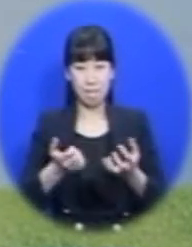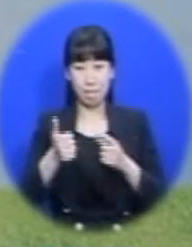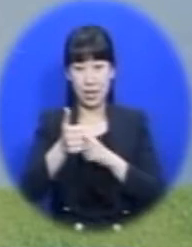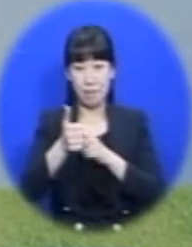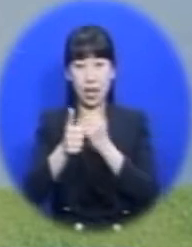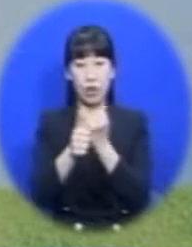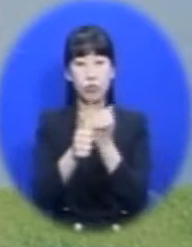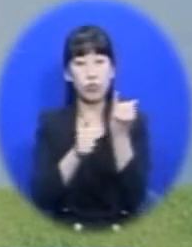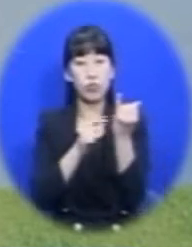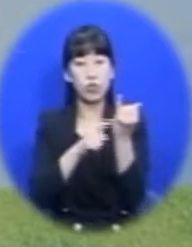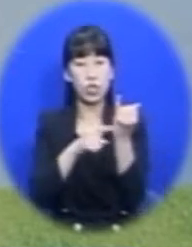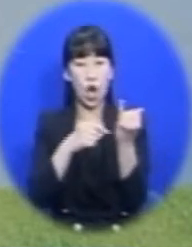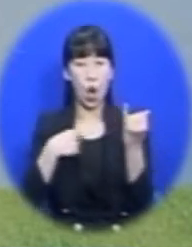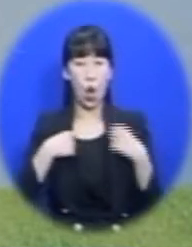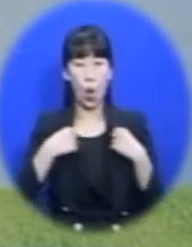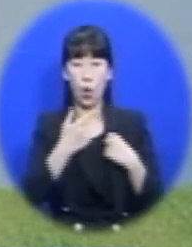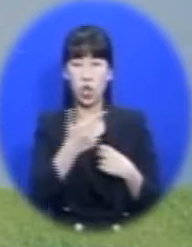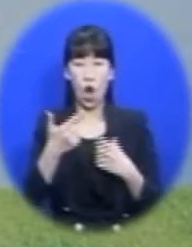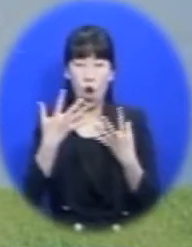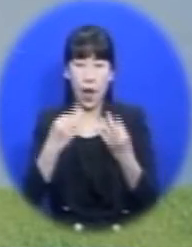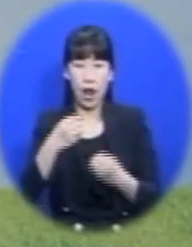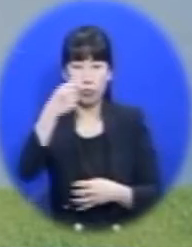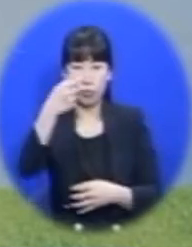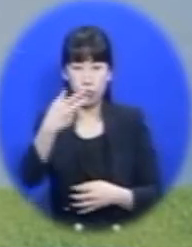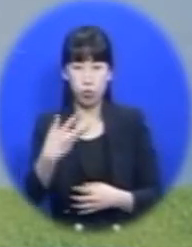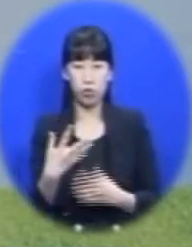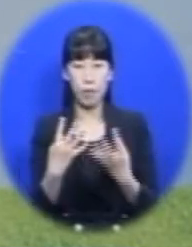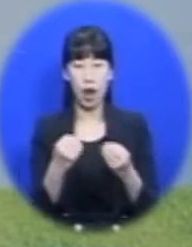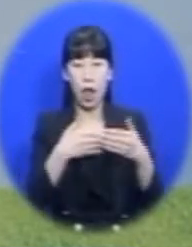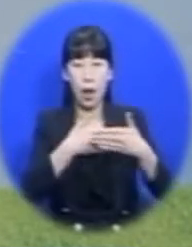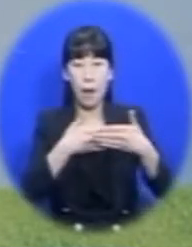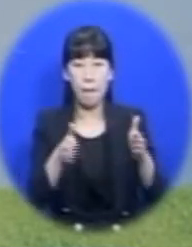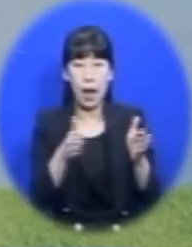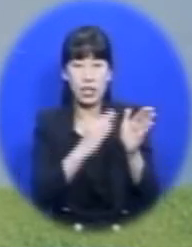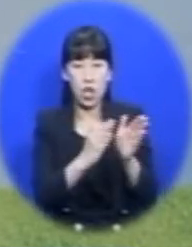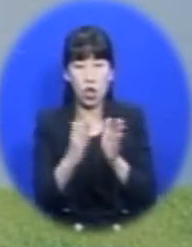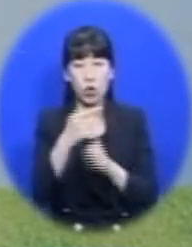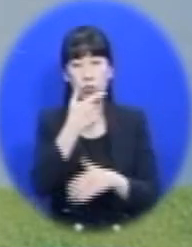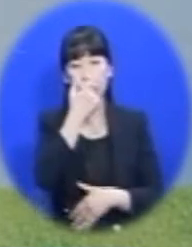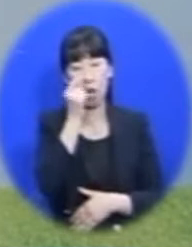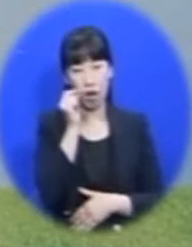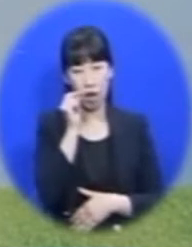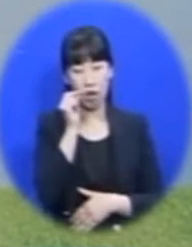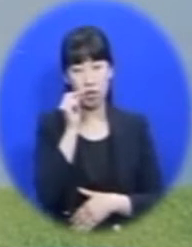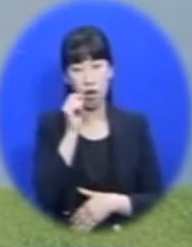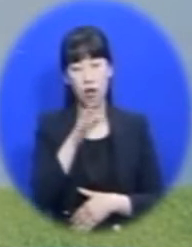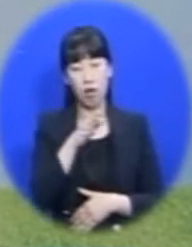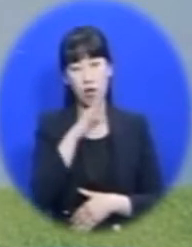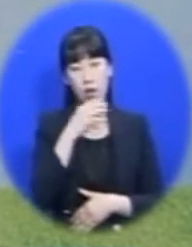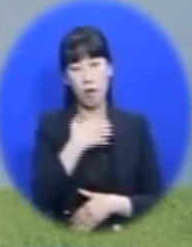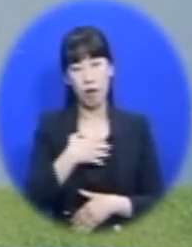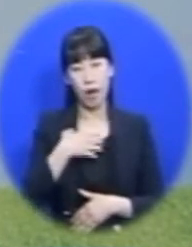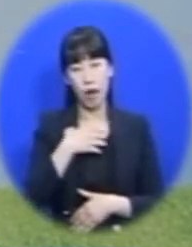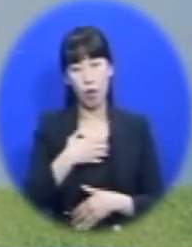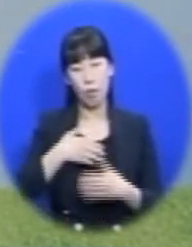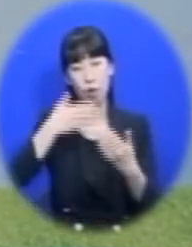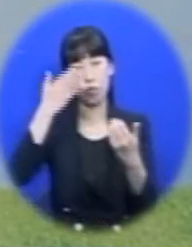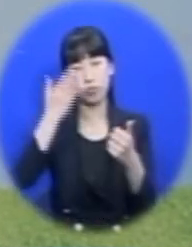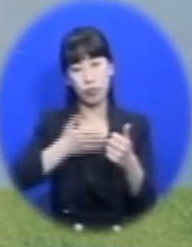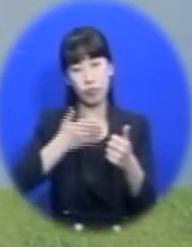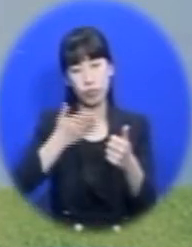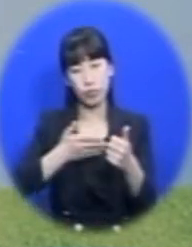다 걸어두지 못하는 것을 보았습니다. 너무나 괴롭습니다. 어떤 권면도 못하는 제가 말입니다.